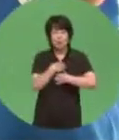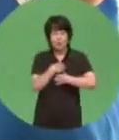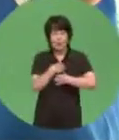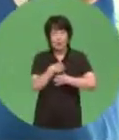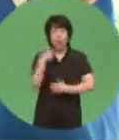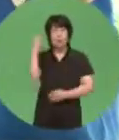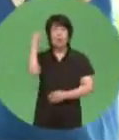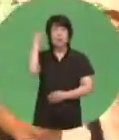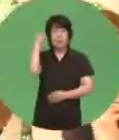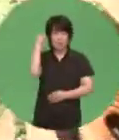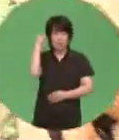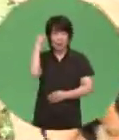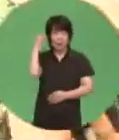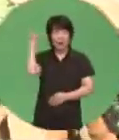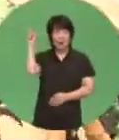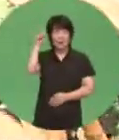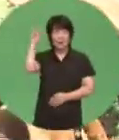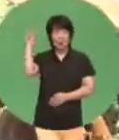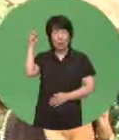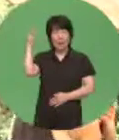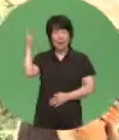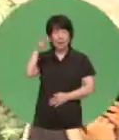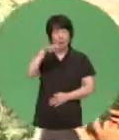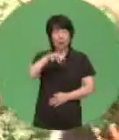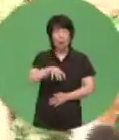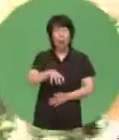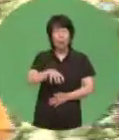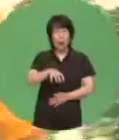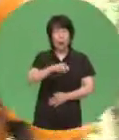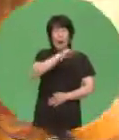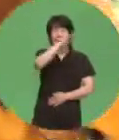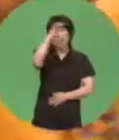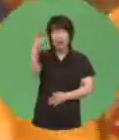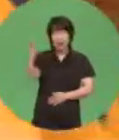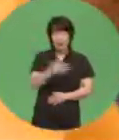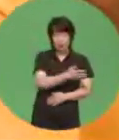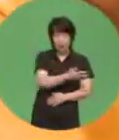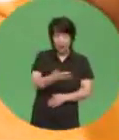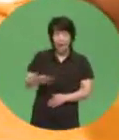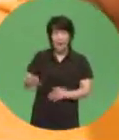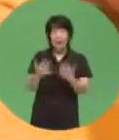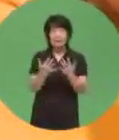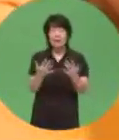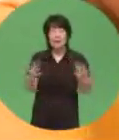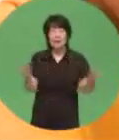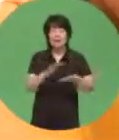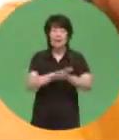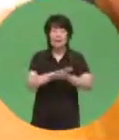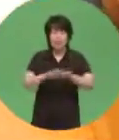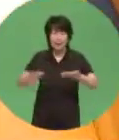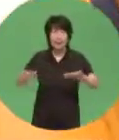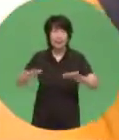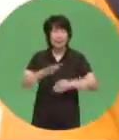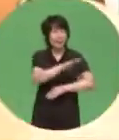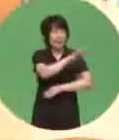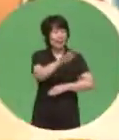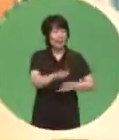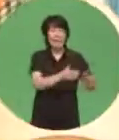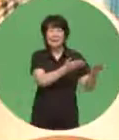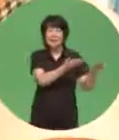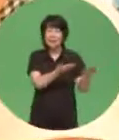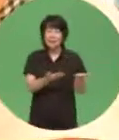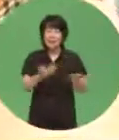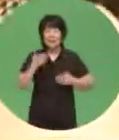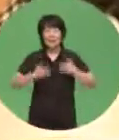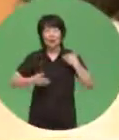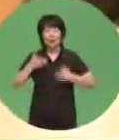して、この生駒市ですね、自然の非常に豊かなところでもありますので現地の皆さん来ていただいて思い切り楽しんでいただきたい